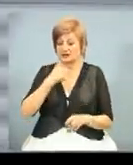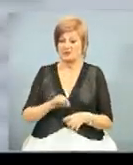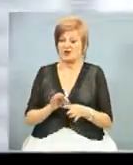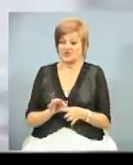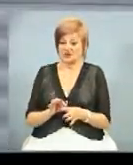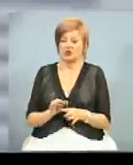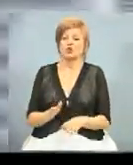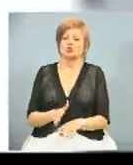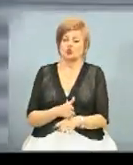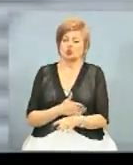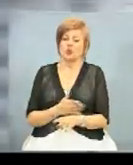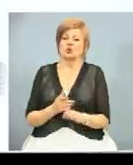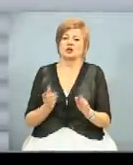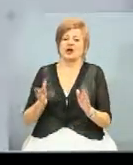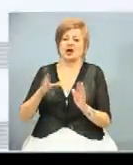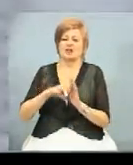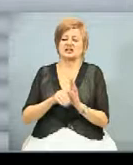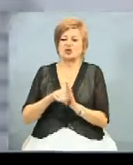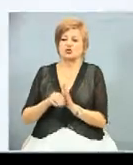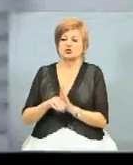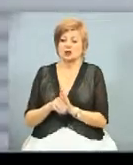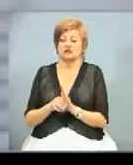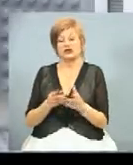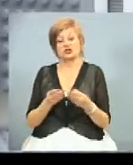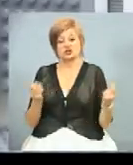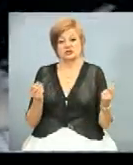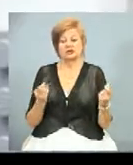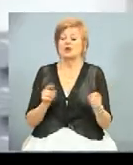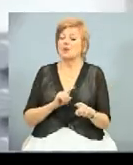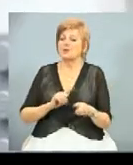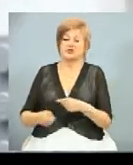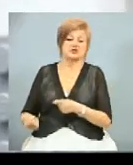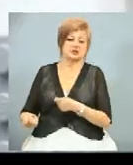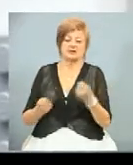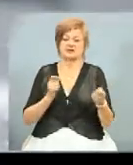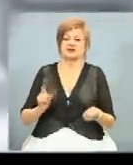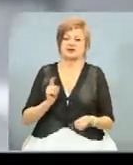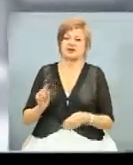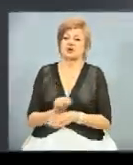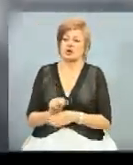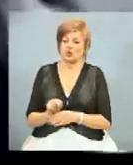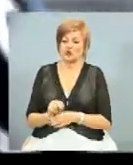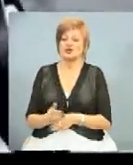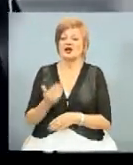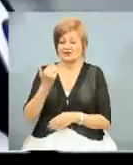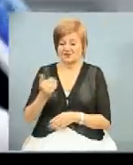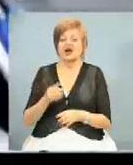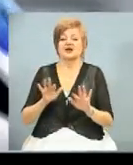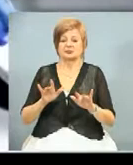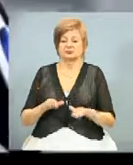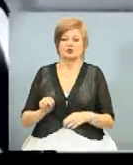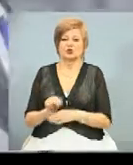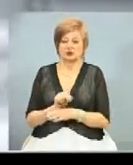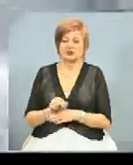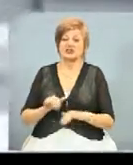довго завантажується або на ньому зникають файли, то негайно несіть пристрій в сервісний центр. Там ваш гаджет вилікують, а